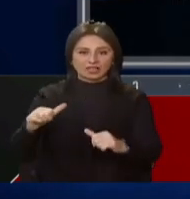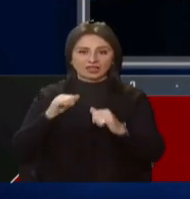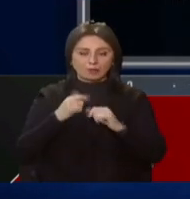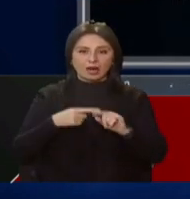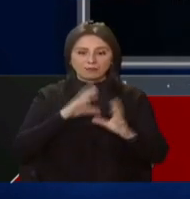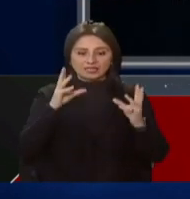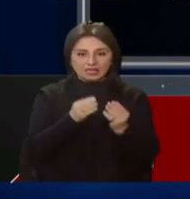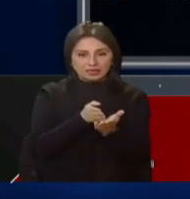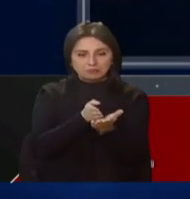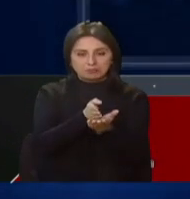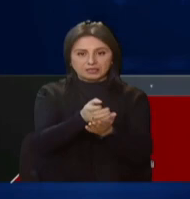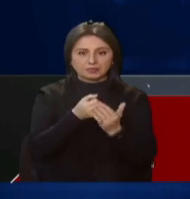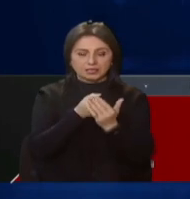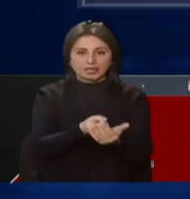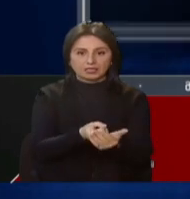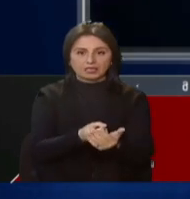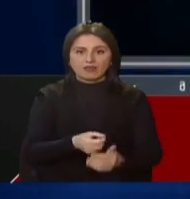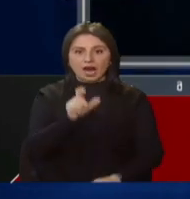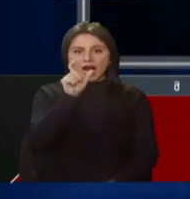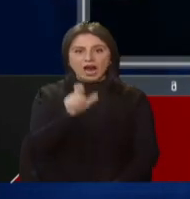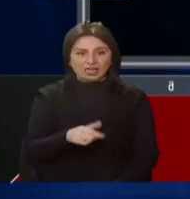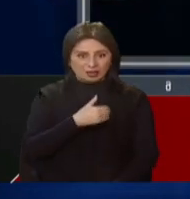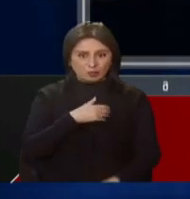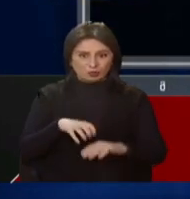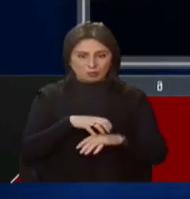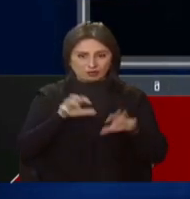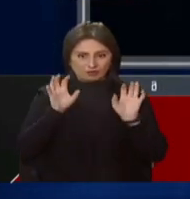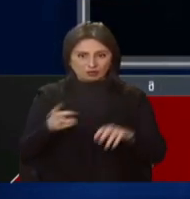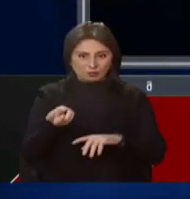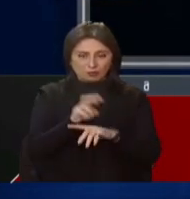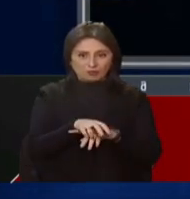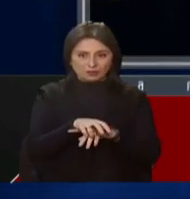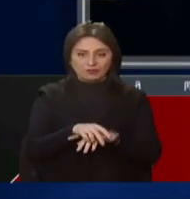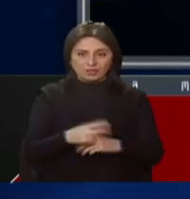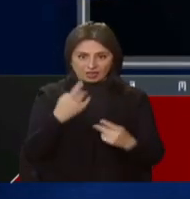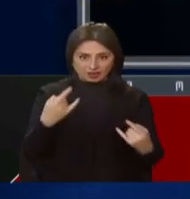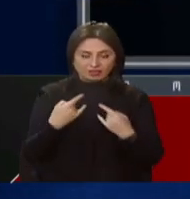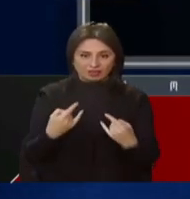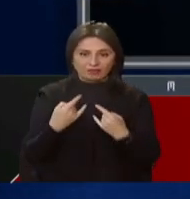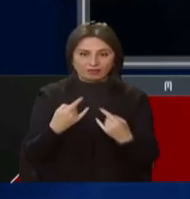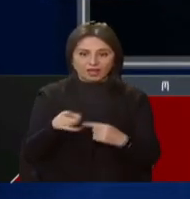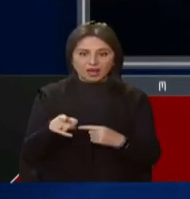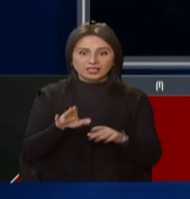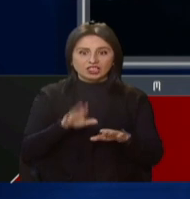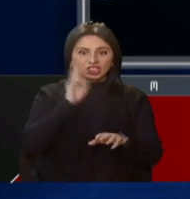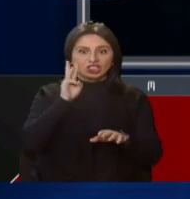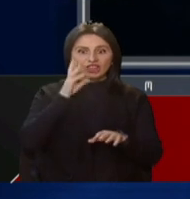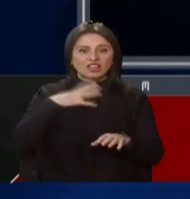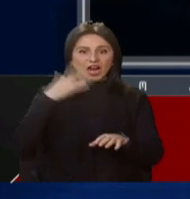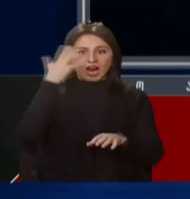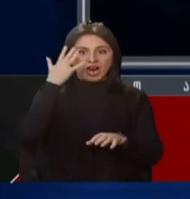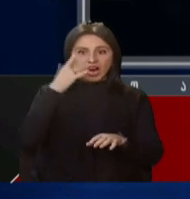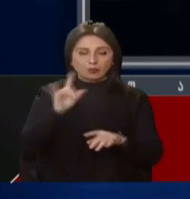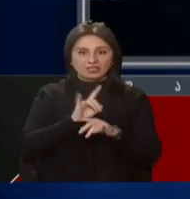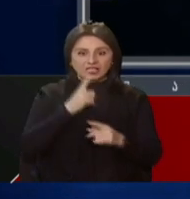am saerto misnis misaxsevat am adamias unda rom partiis tavjdomare gaxtes dakvcinit es posti shevardnadze kartuli